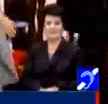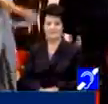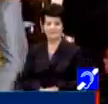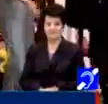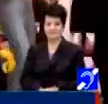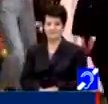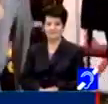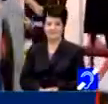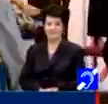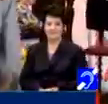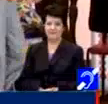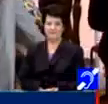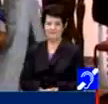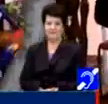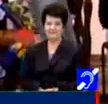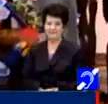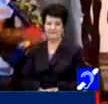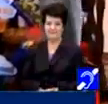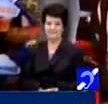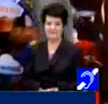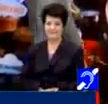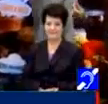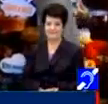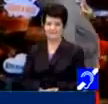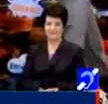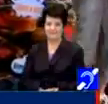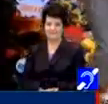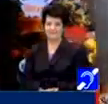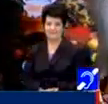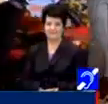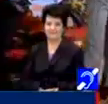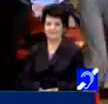dansează nepoții! Ia aplaudați, măi, frumoșilor!